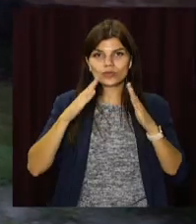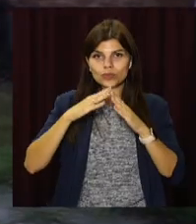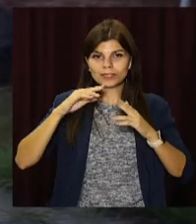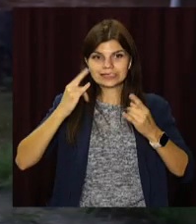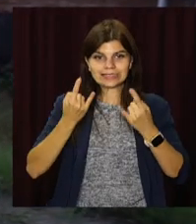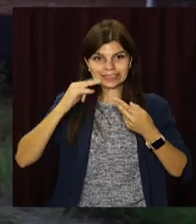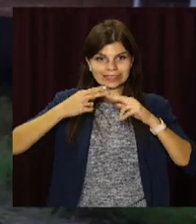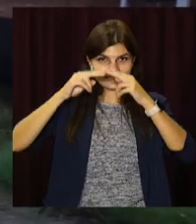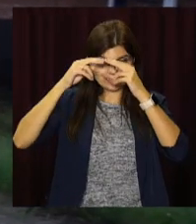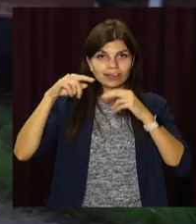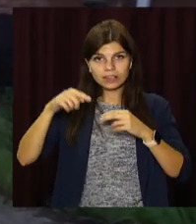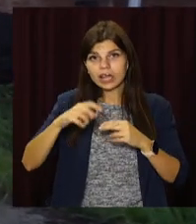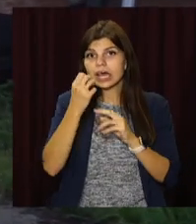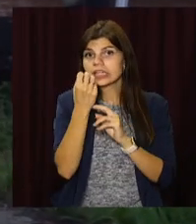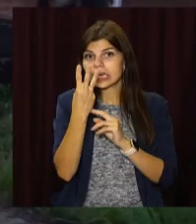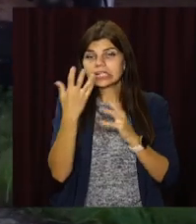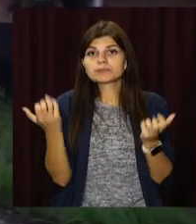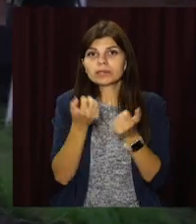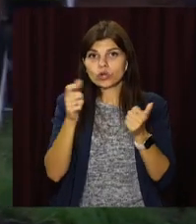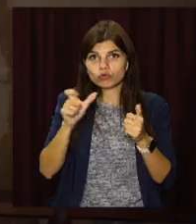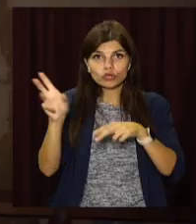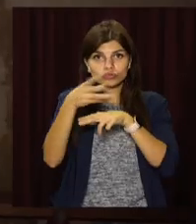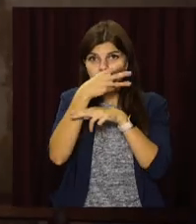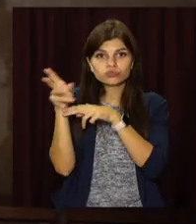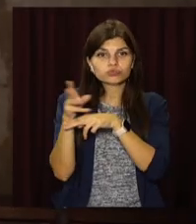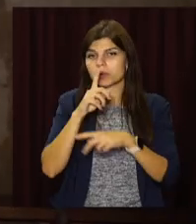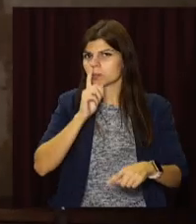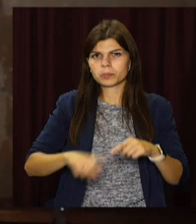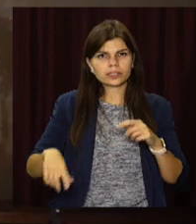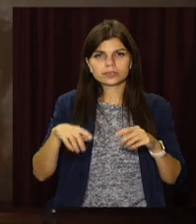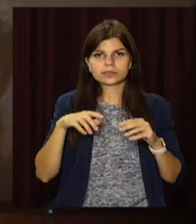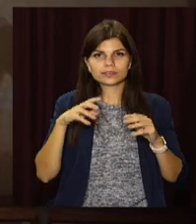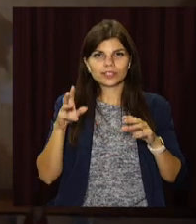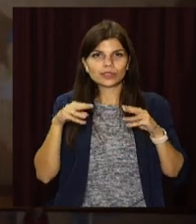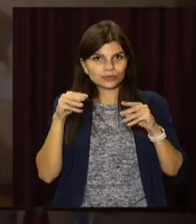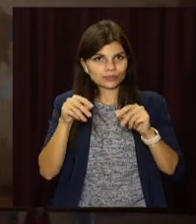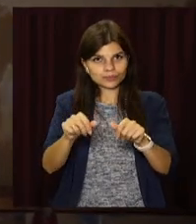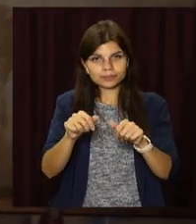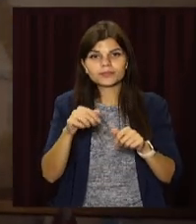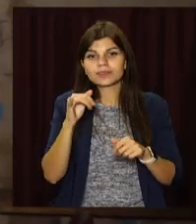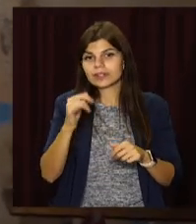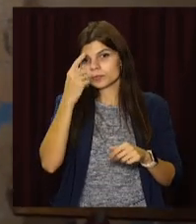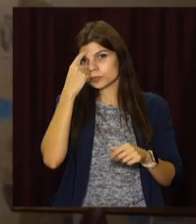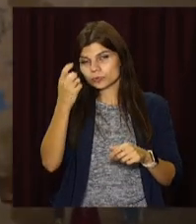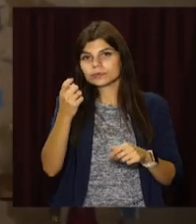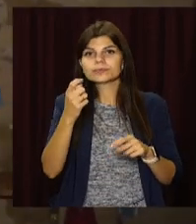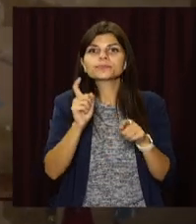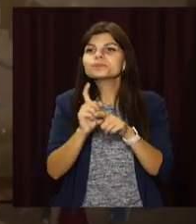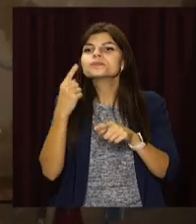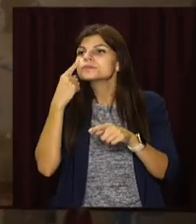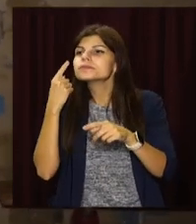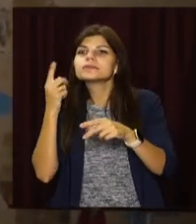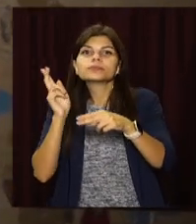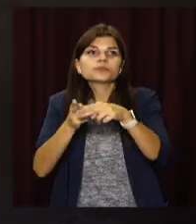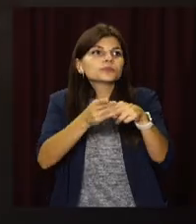приміщення. Полум'я гасили 13 рятувальників, вогнеборці швидко локалізували загоряння і попередили розповсюдження вогню на